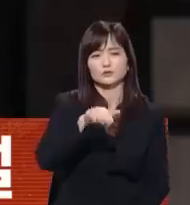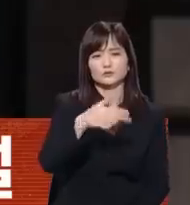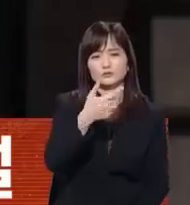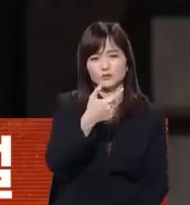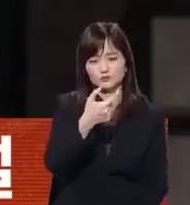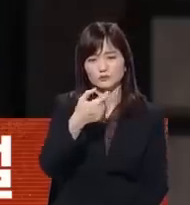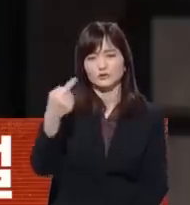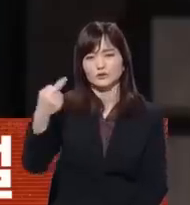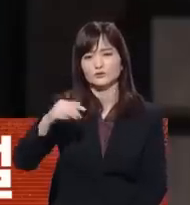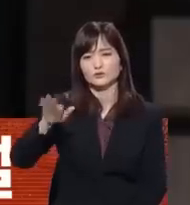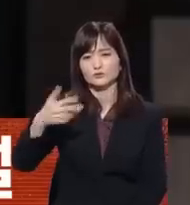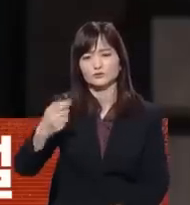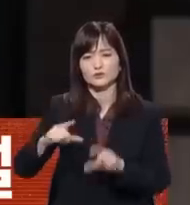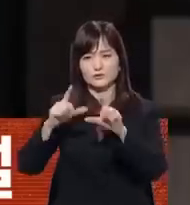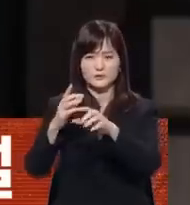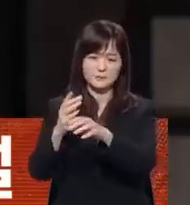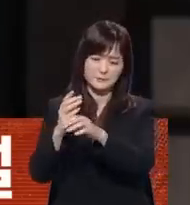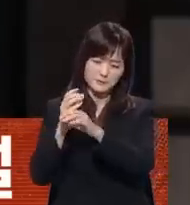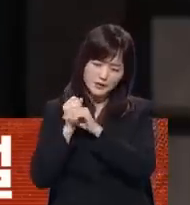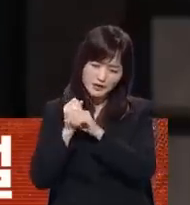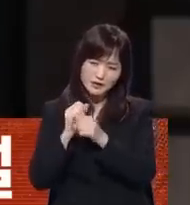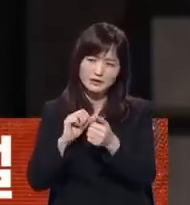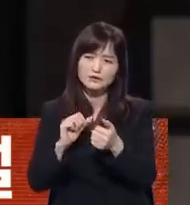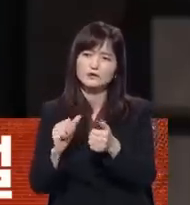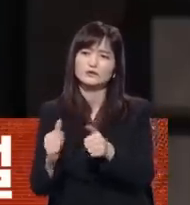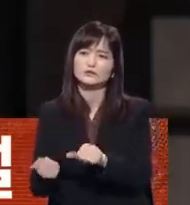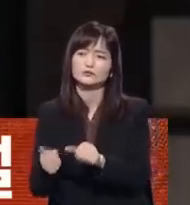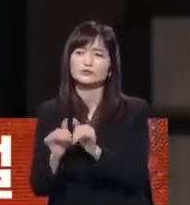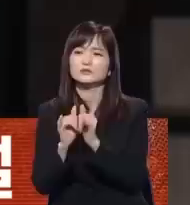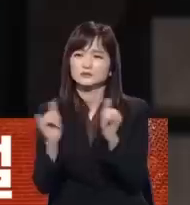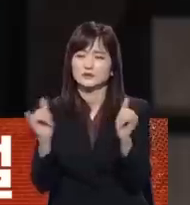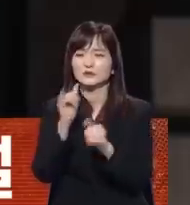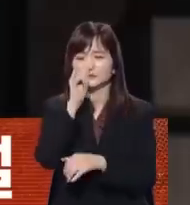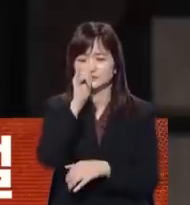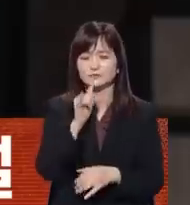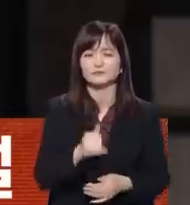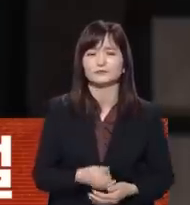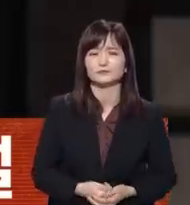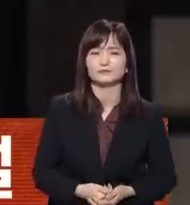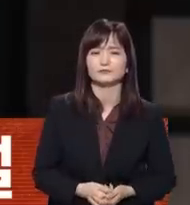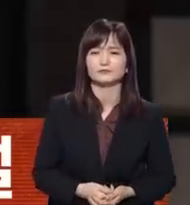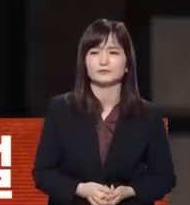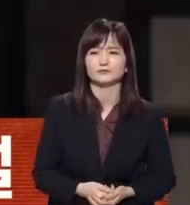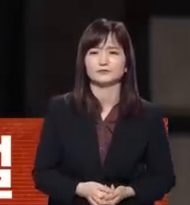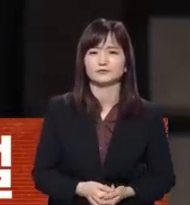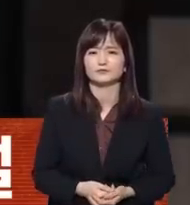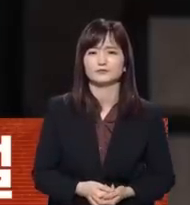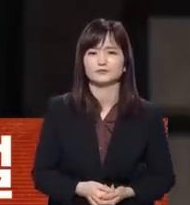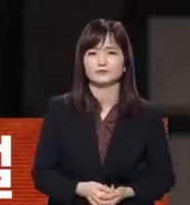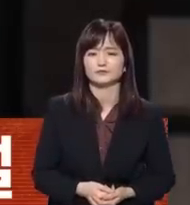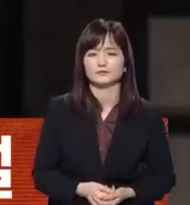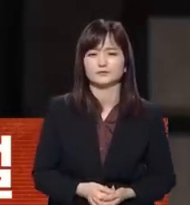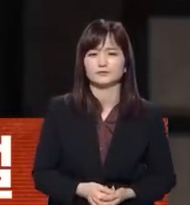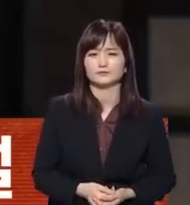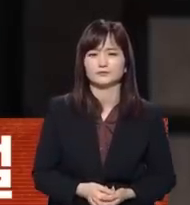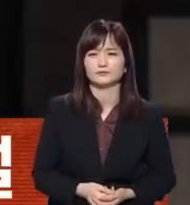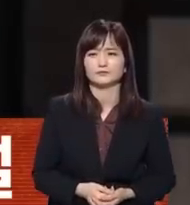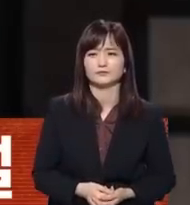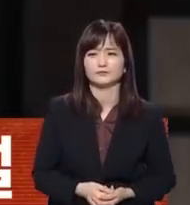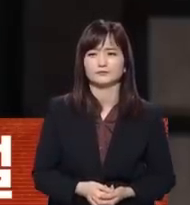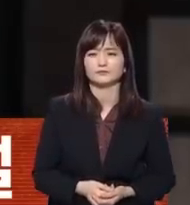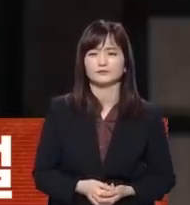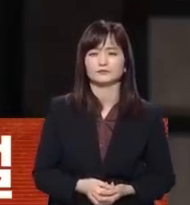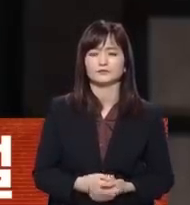이렇게 극단적인 선택을 하는 그런 커플들이 좀 있었어요 예 있었었는데 그래서 뭐 그 양쪽